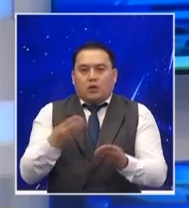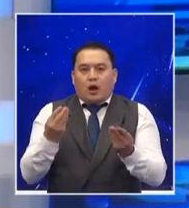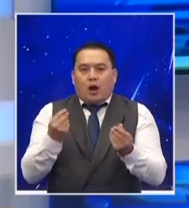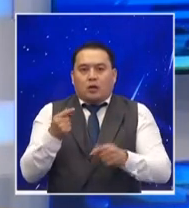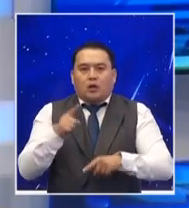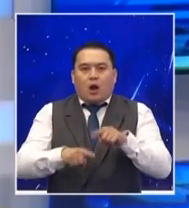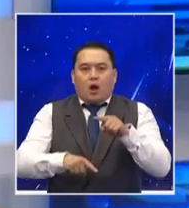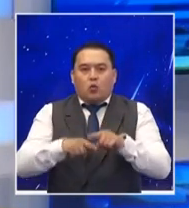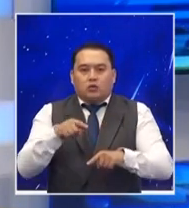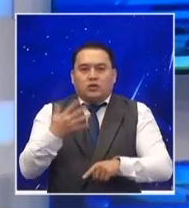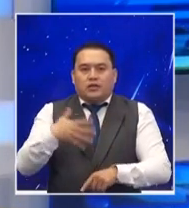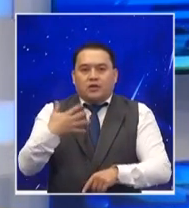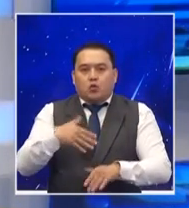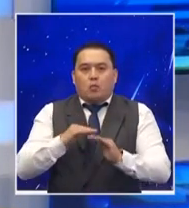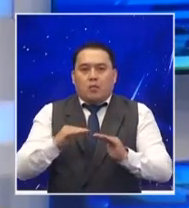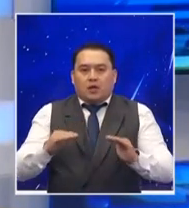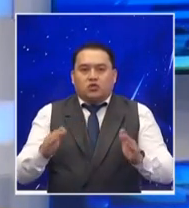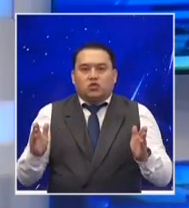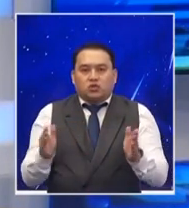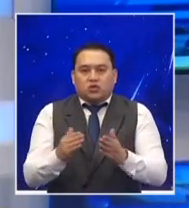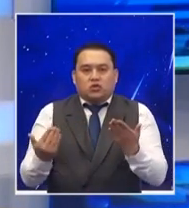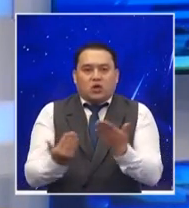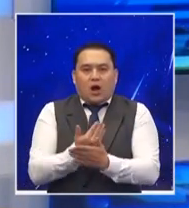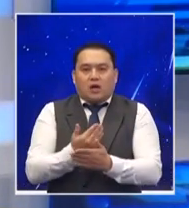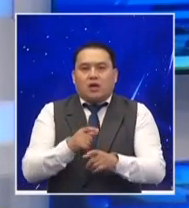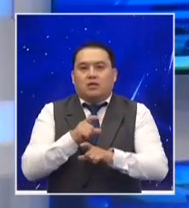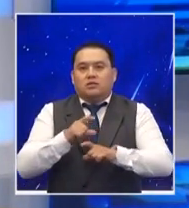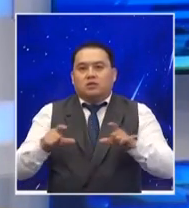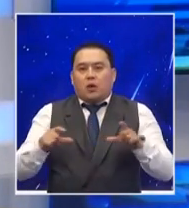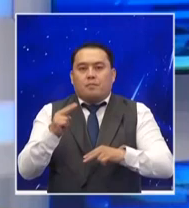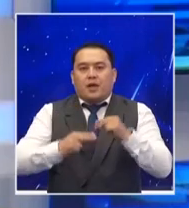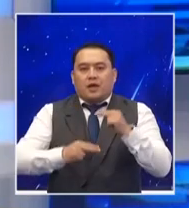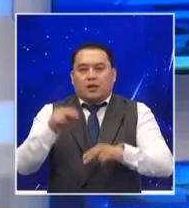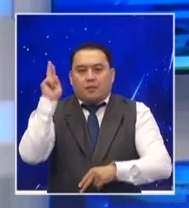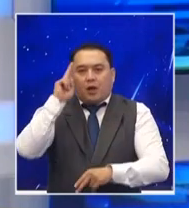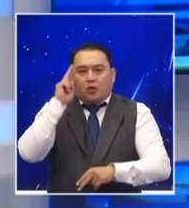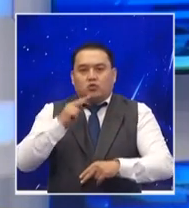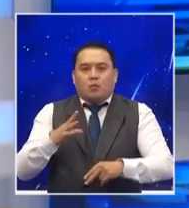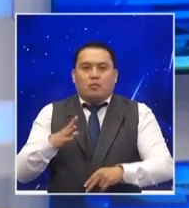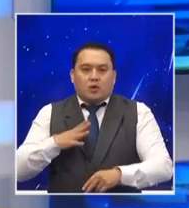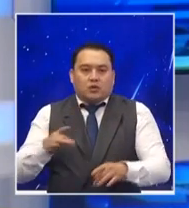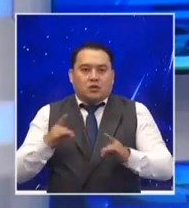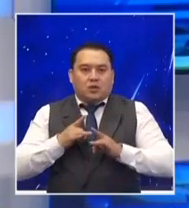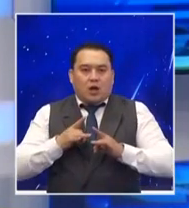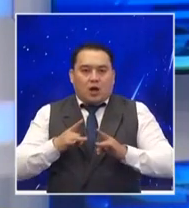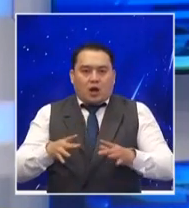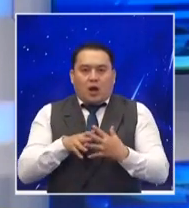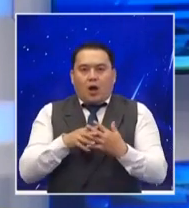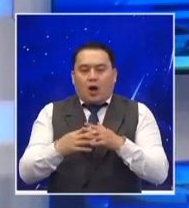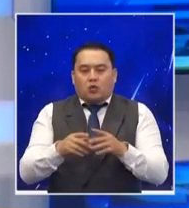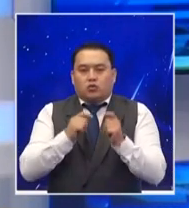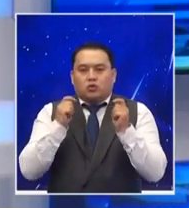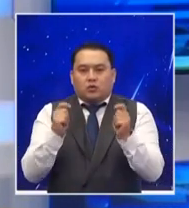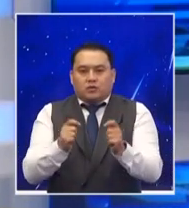туған ауылдарына 50 балаға шақталған жаңа бастауыш мектеп салып берді. Білім ордасы тәуелсіздік мерекесі күні ауыл тұрғындарына